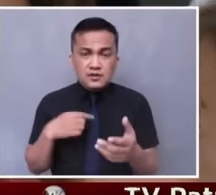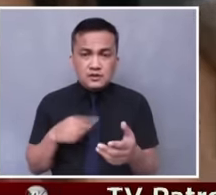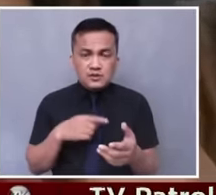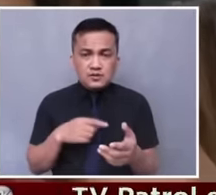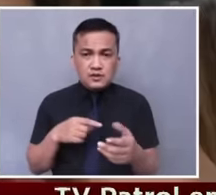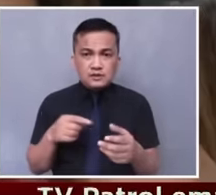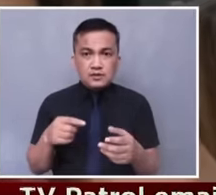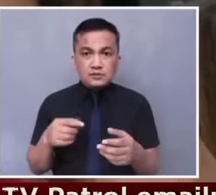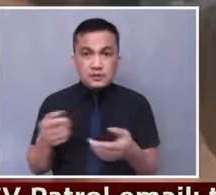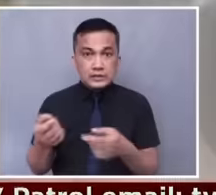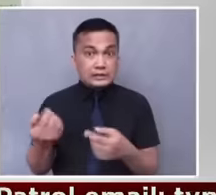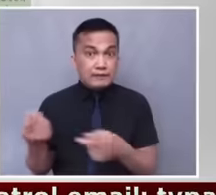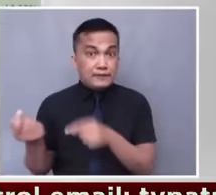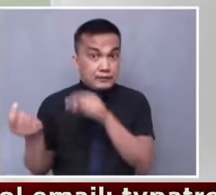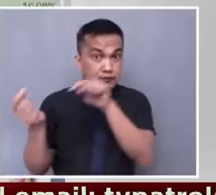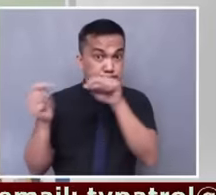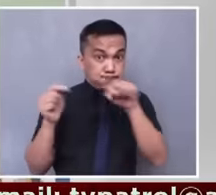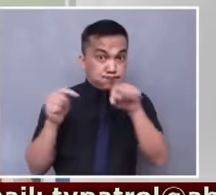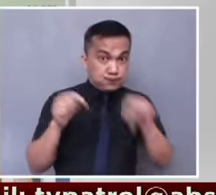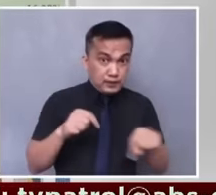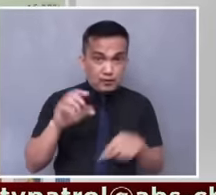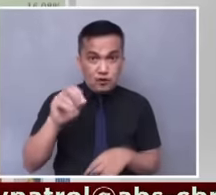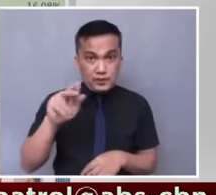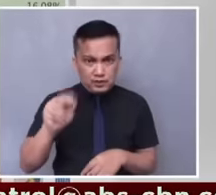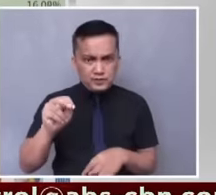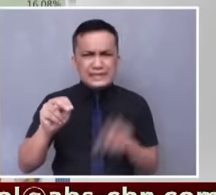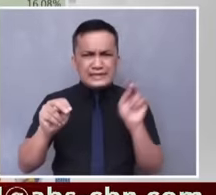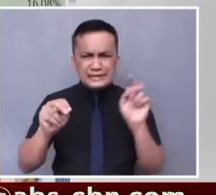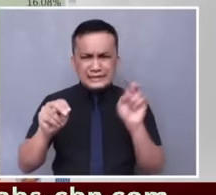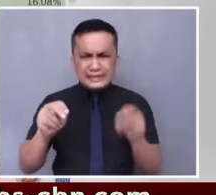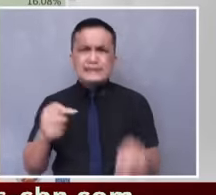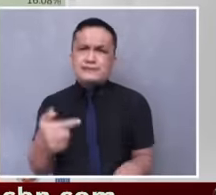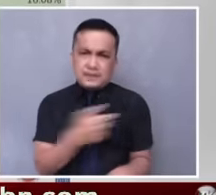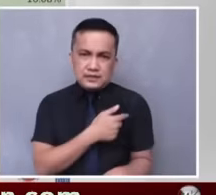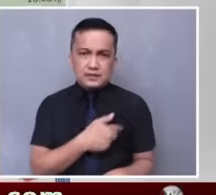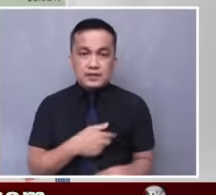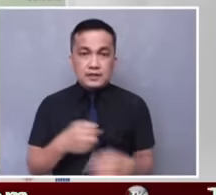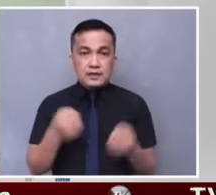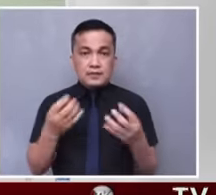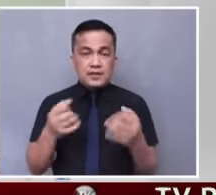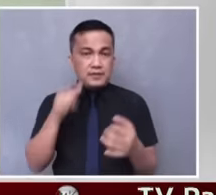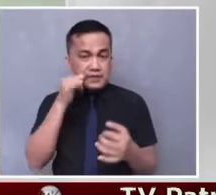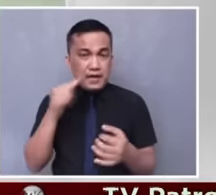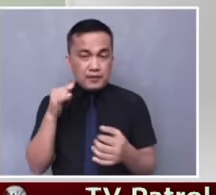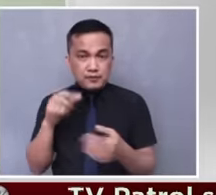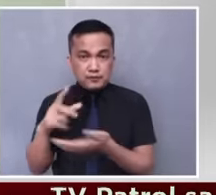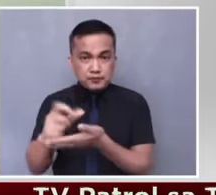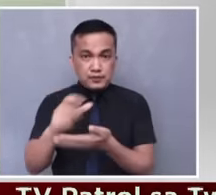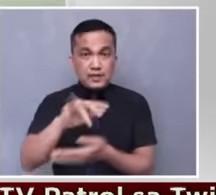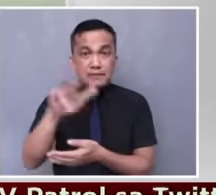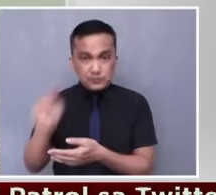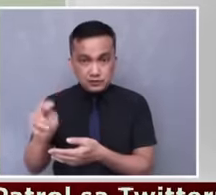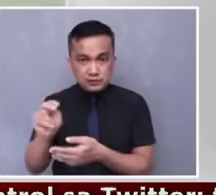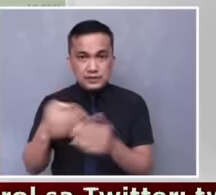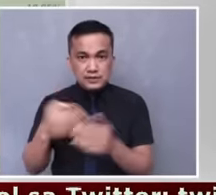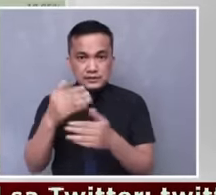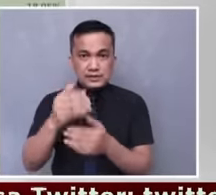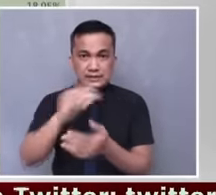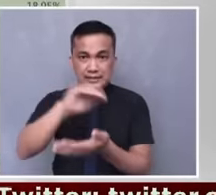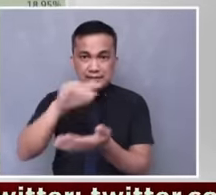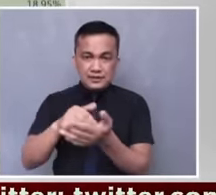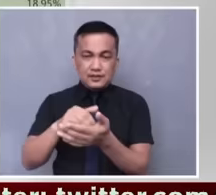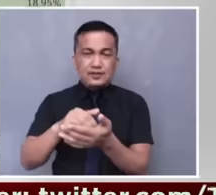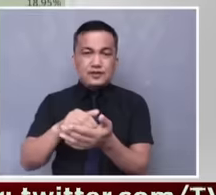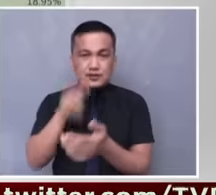Omicron, we need to vaccinate. Pinakamaraming naibakuna kahapon sa Calabar Zone na sinundan ng Central Luzon, Western